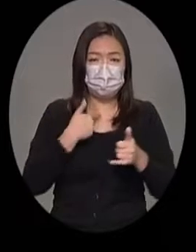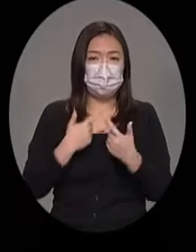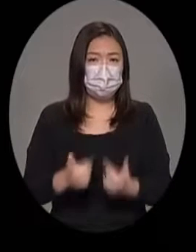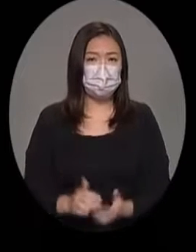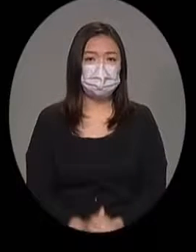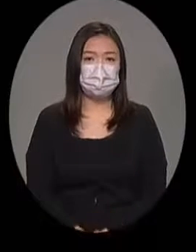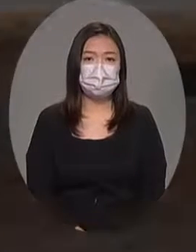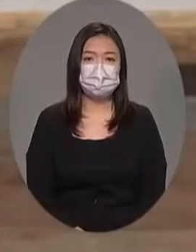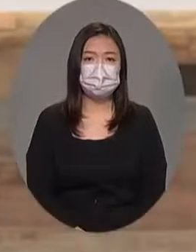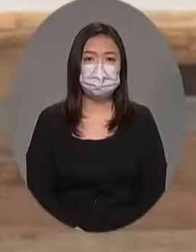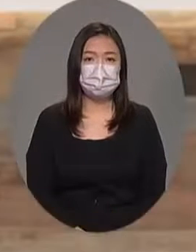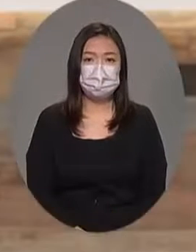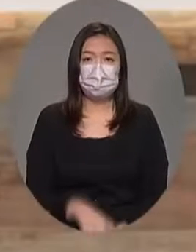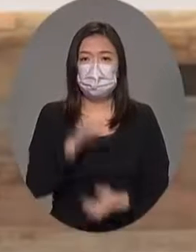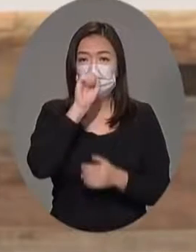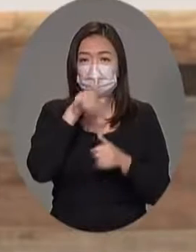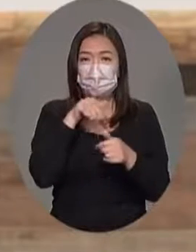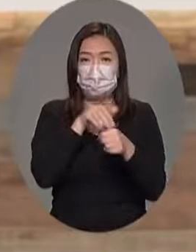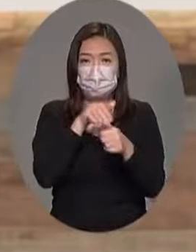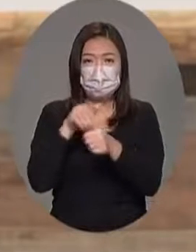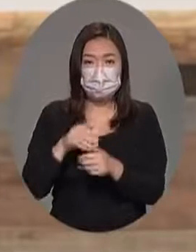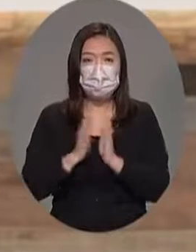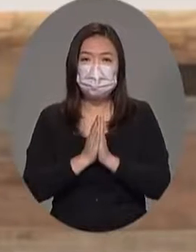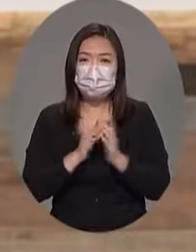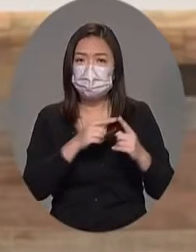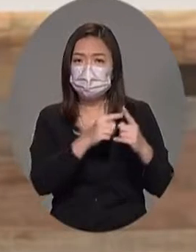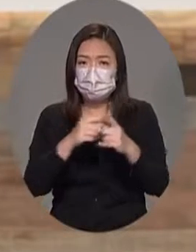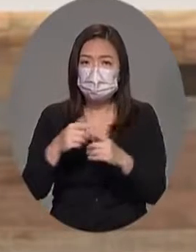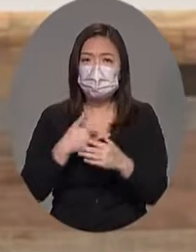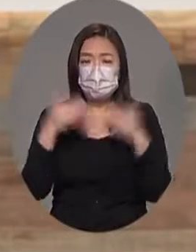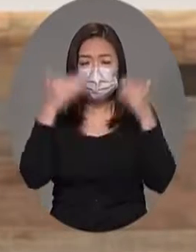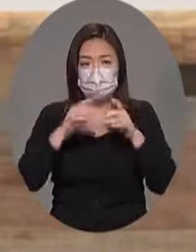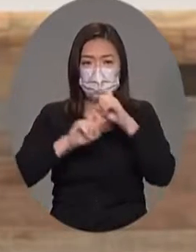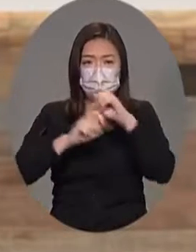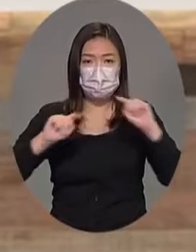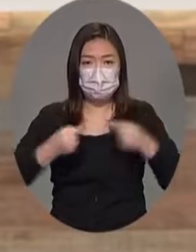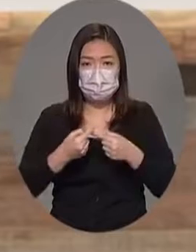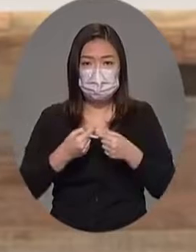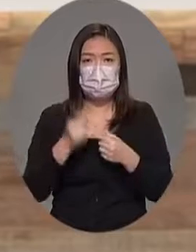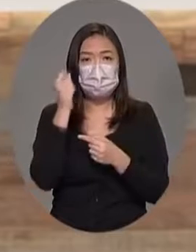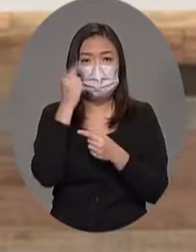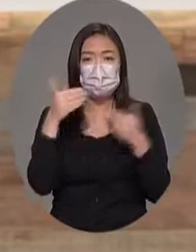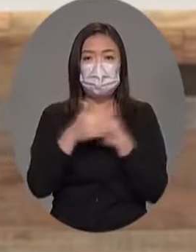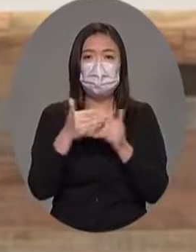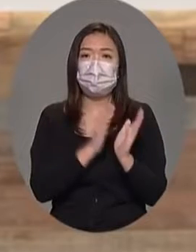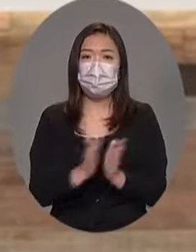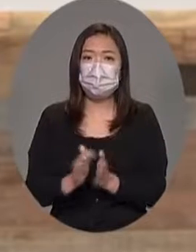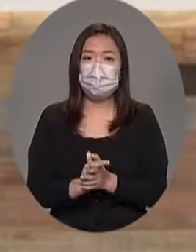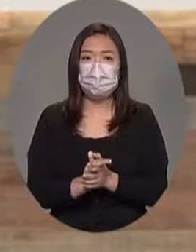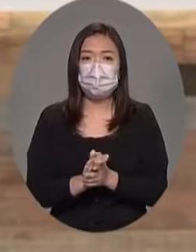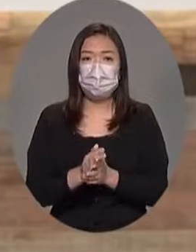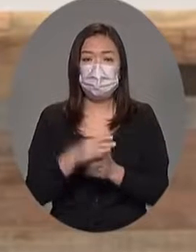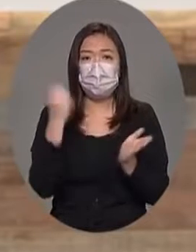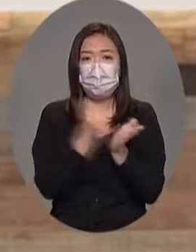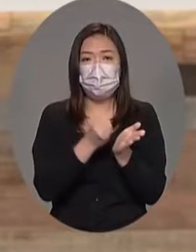社交距離。發言人又提醒掃墓人士留意重陽節期間實施特別交通措施，除